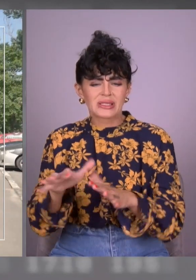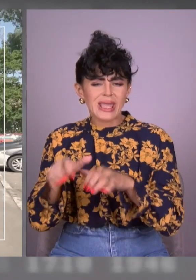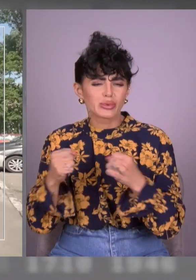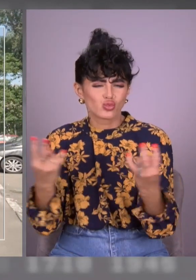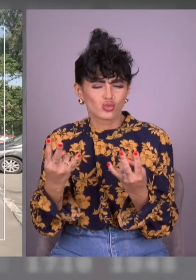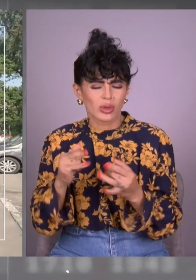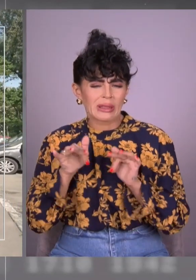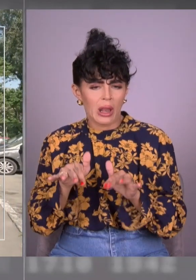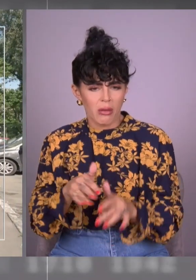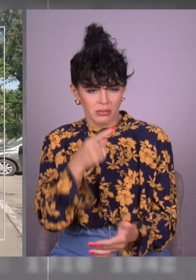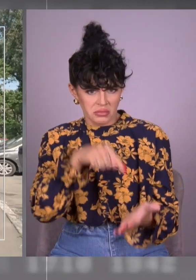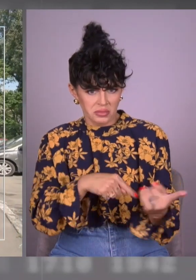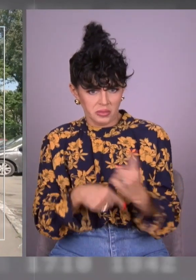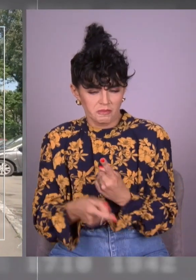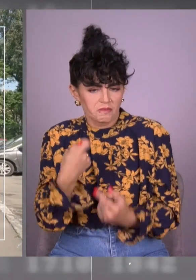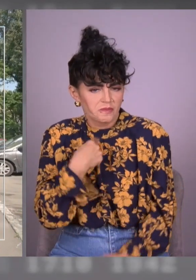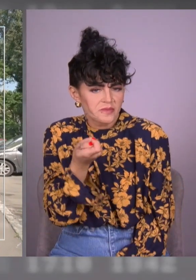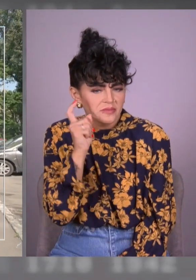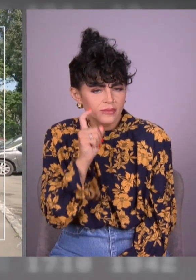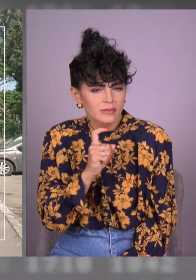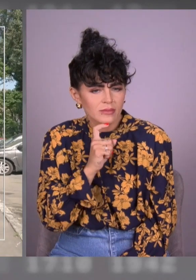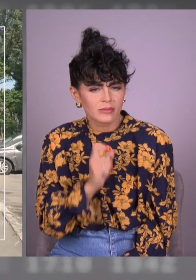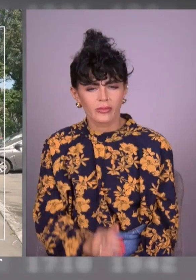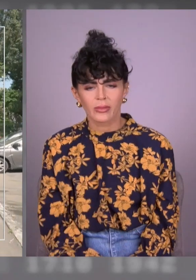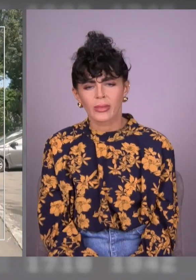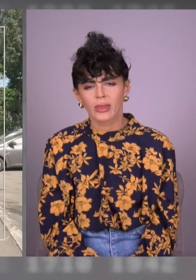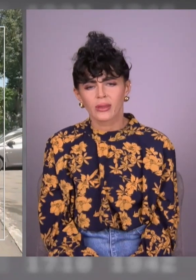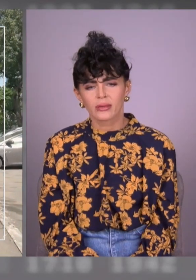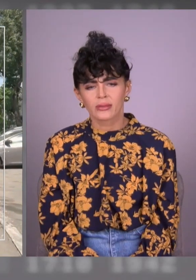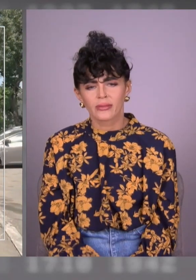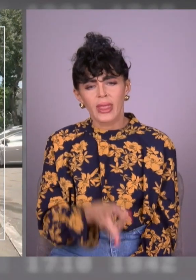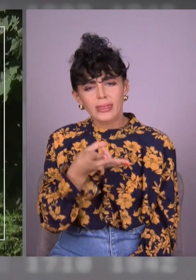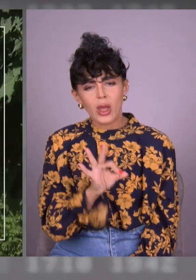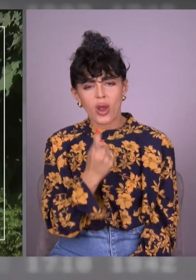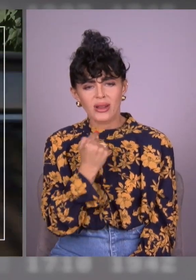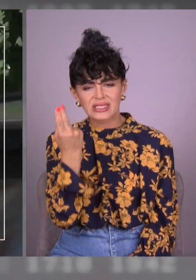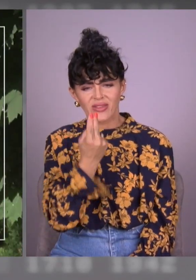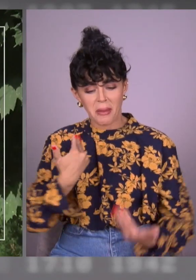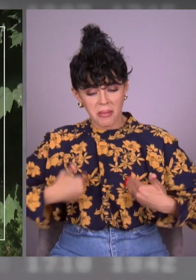кожне. Але на червоний колір ви увагу звернули.